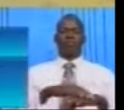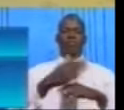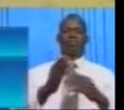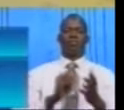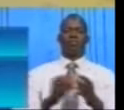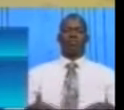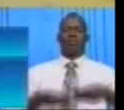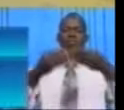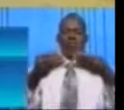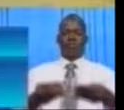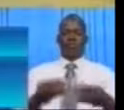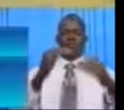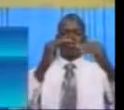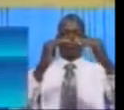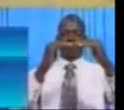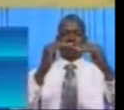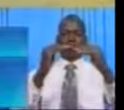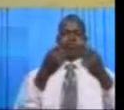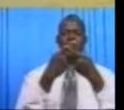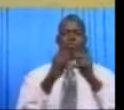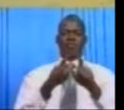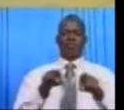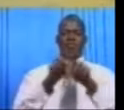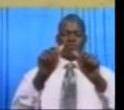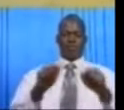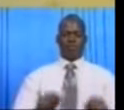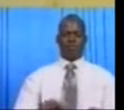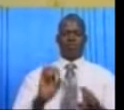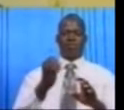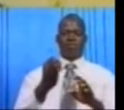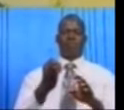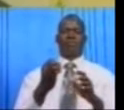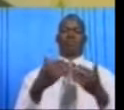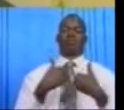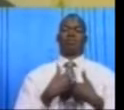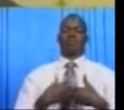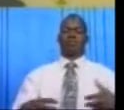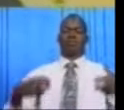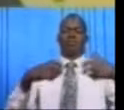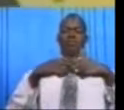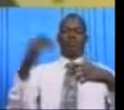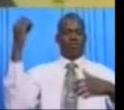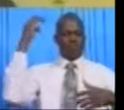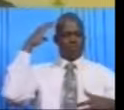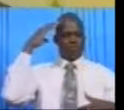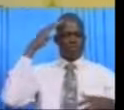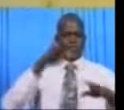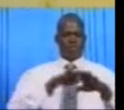va donner les limites mais aussi les possibilités que peut avoir l'énergie solaire